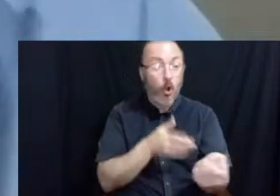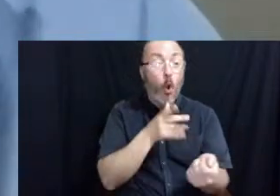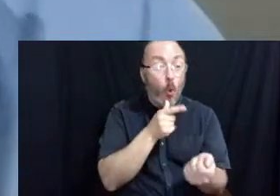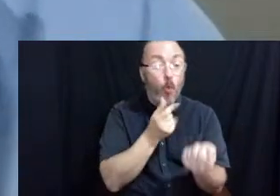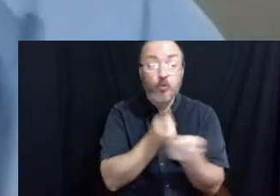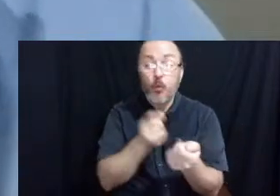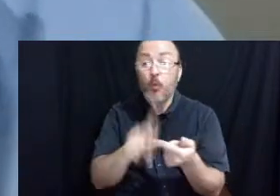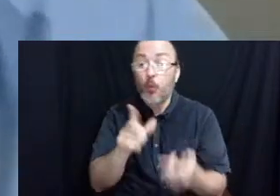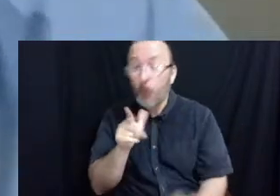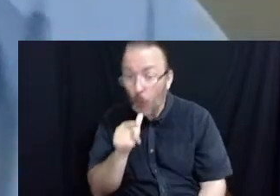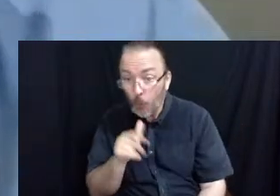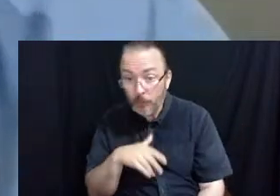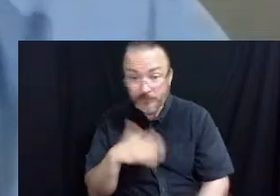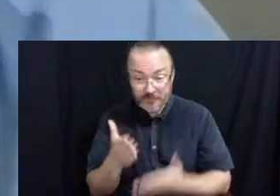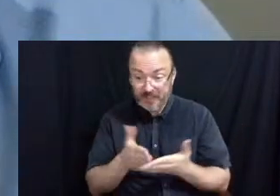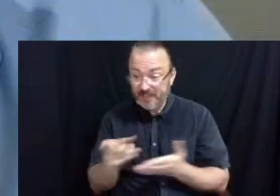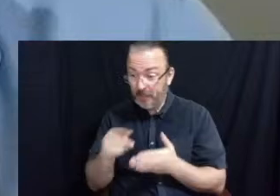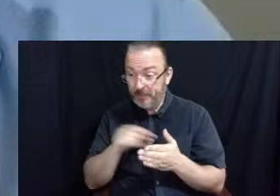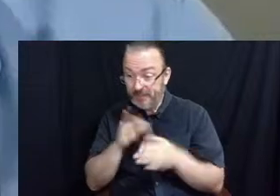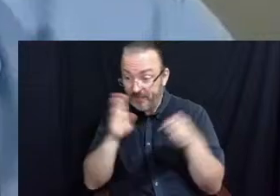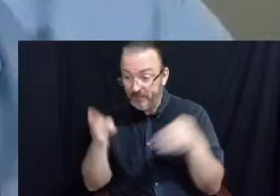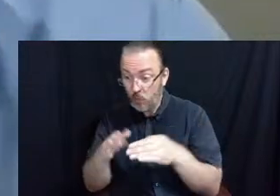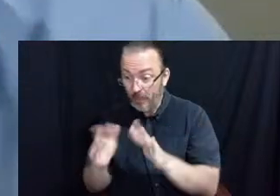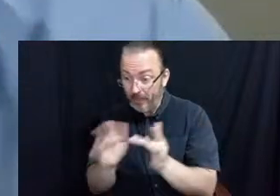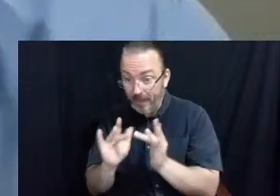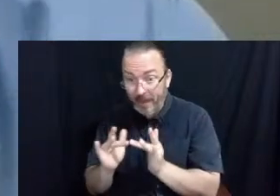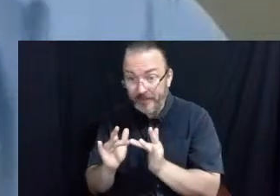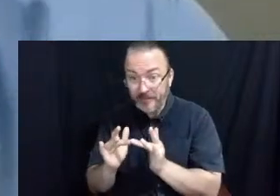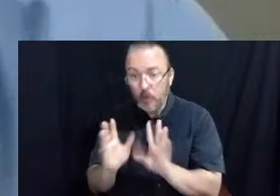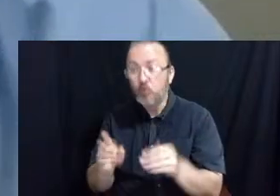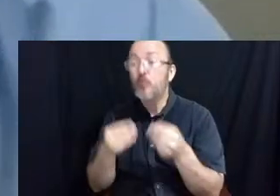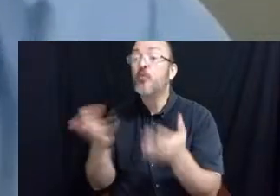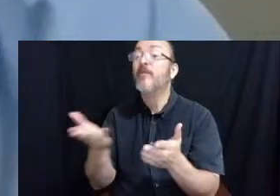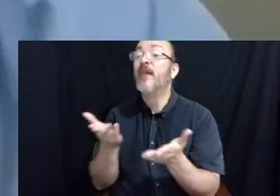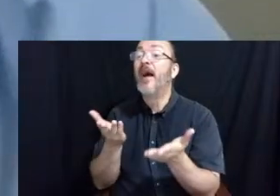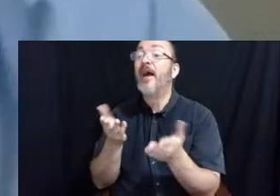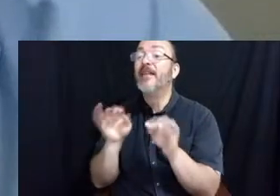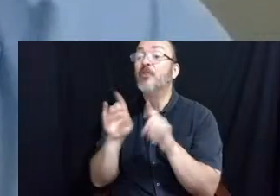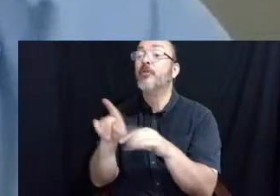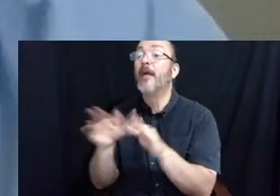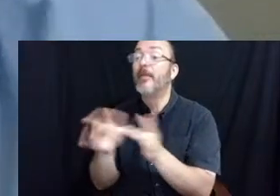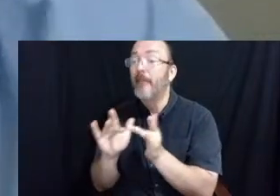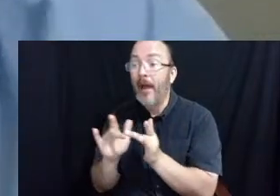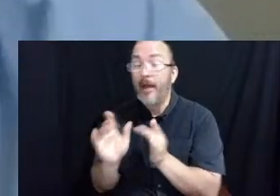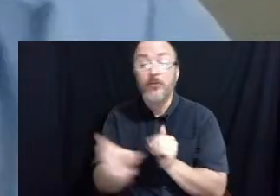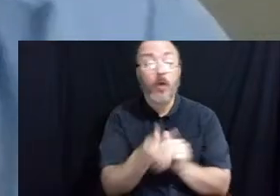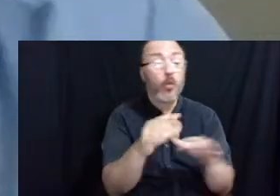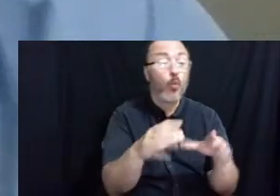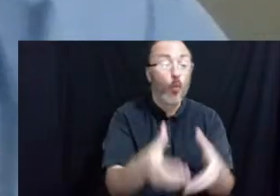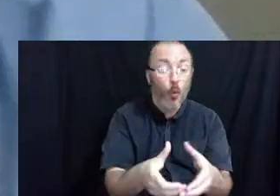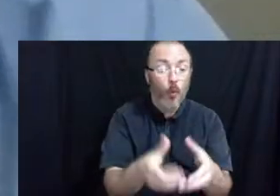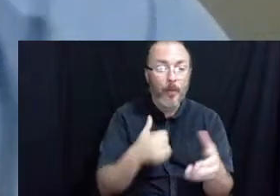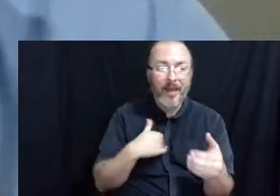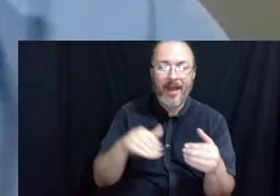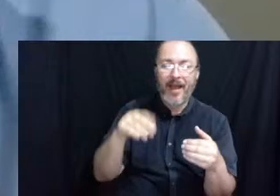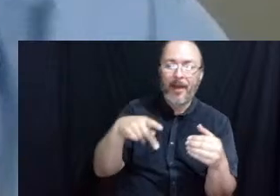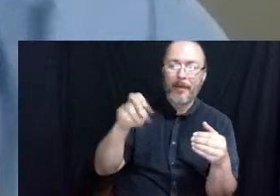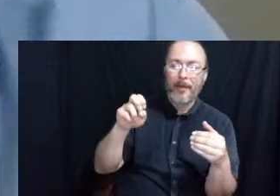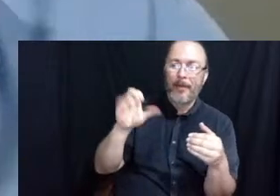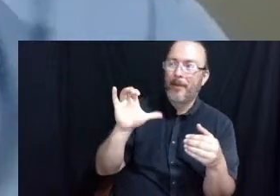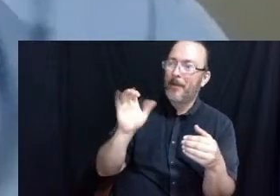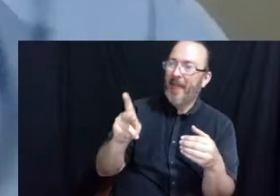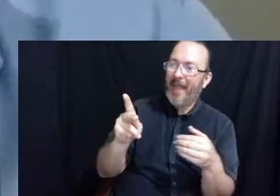dans l'équipe, certaines équipes étaient en ligne, avec des enfants qui pouvaient faire du téléenseignement, d'autres membres du personnel